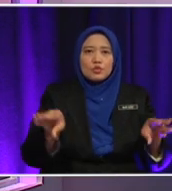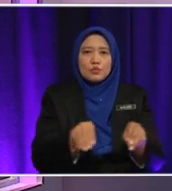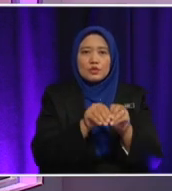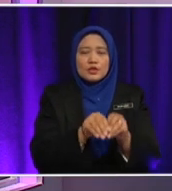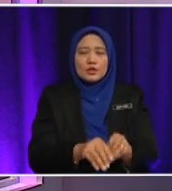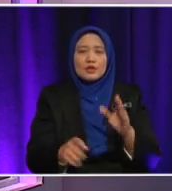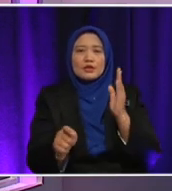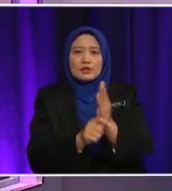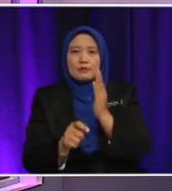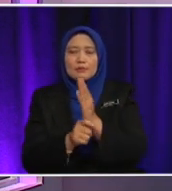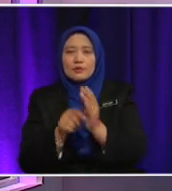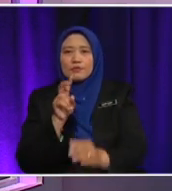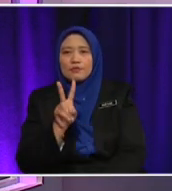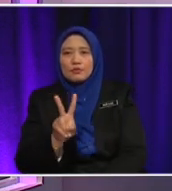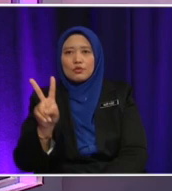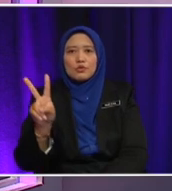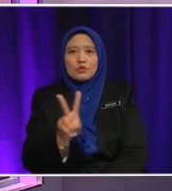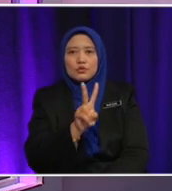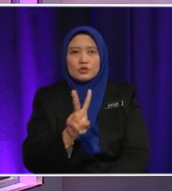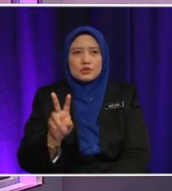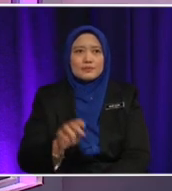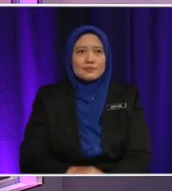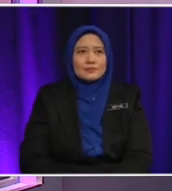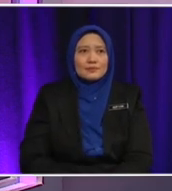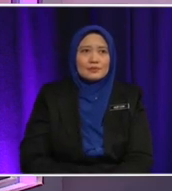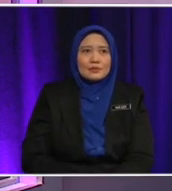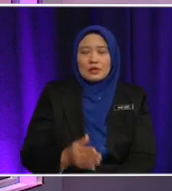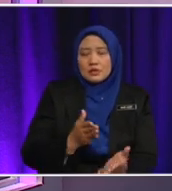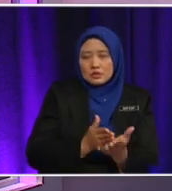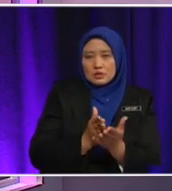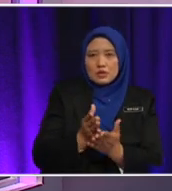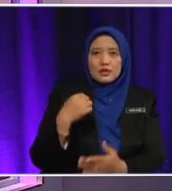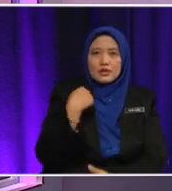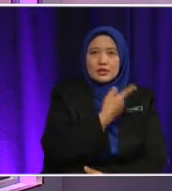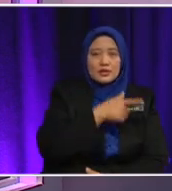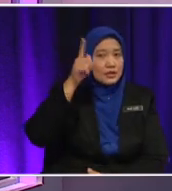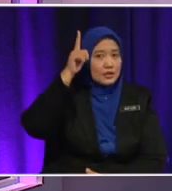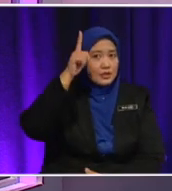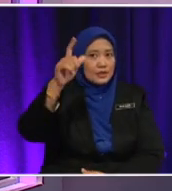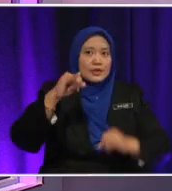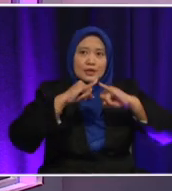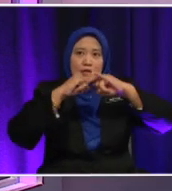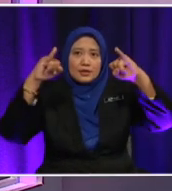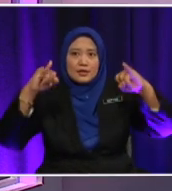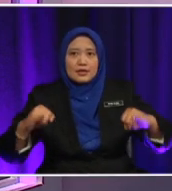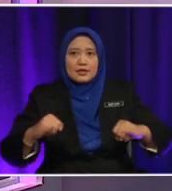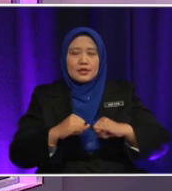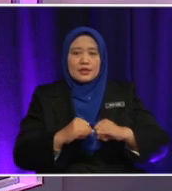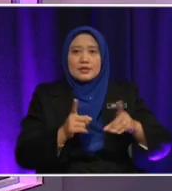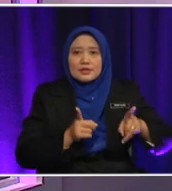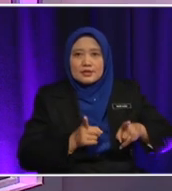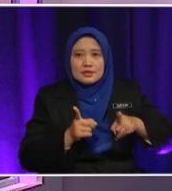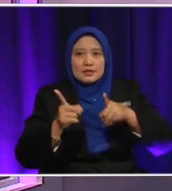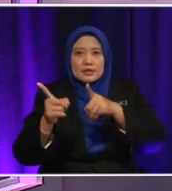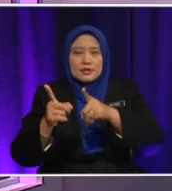seterusnya kita ada satu lagi sambungan kita yaitu lintas lari sebelah-sebelah